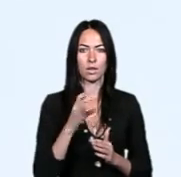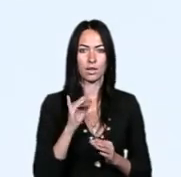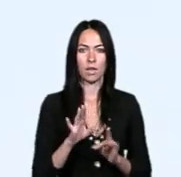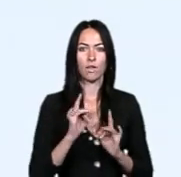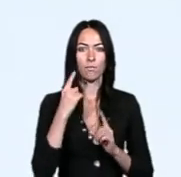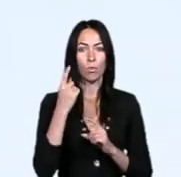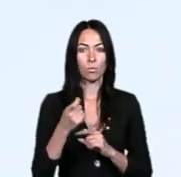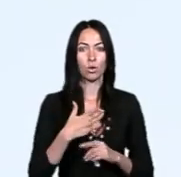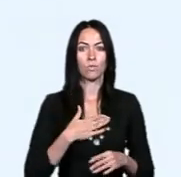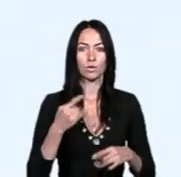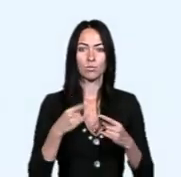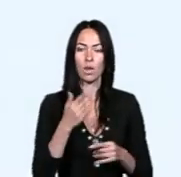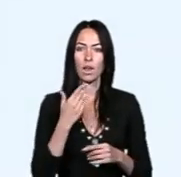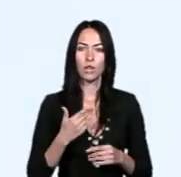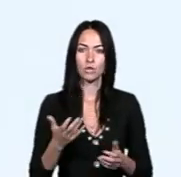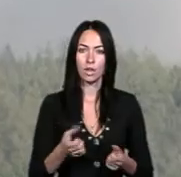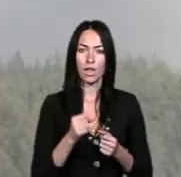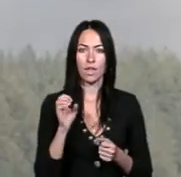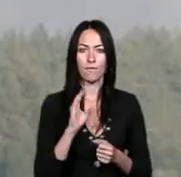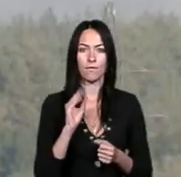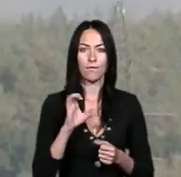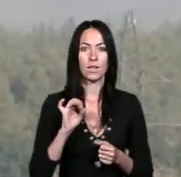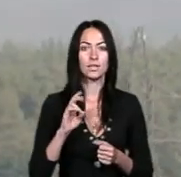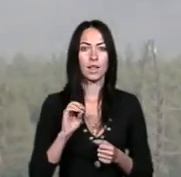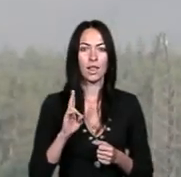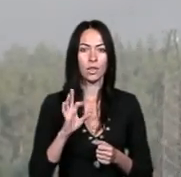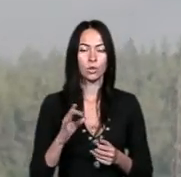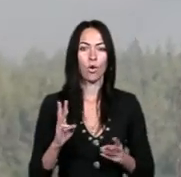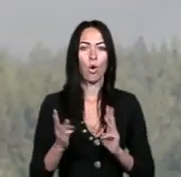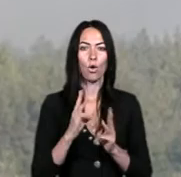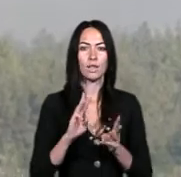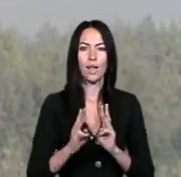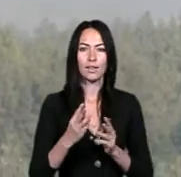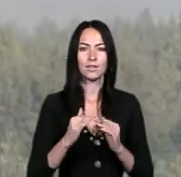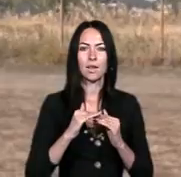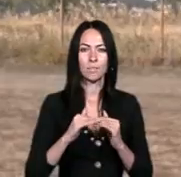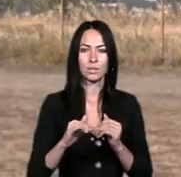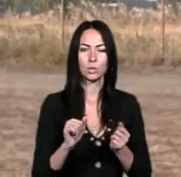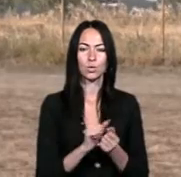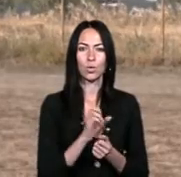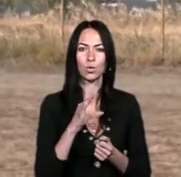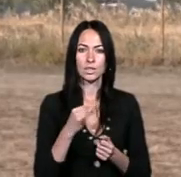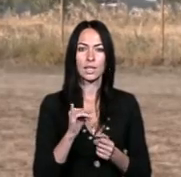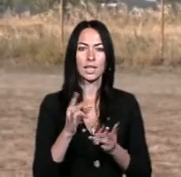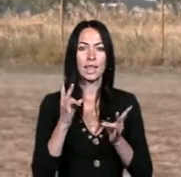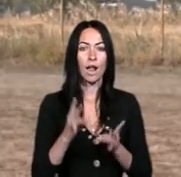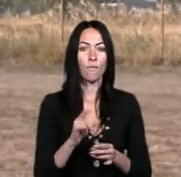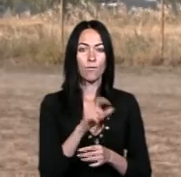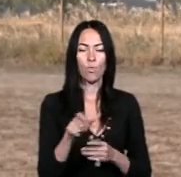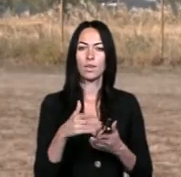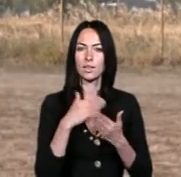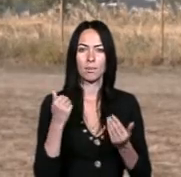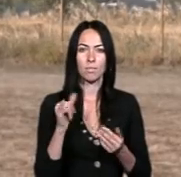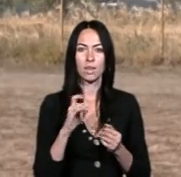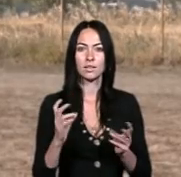Суспільному речник рятувальників Євген Василенко. Горіла лісна підстилка, суха трава та сухостій травмованих внаслідок займань немає. Пожежа спалахнула